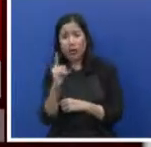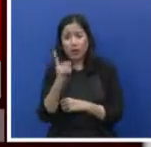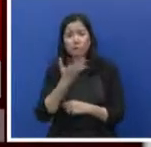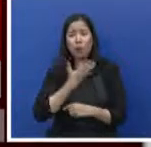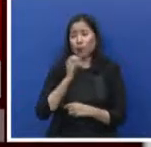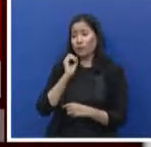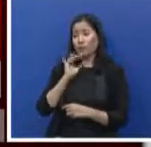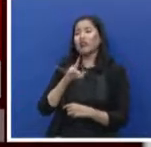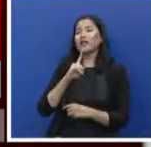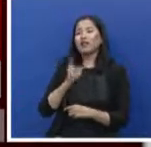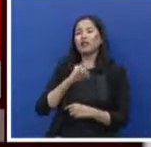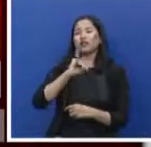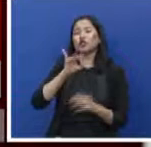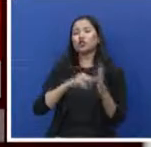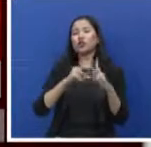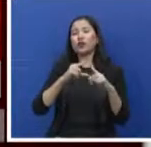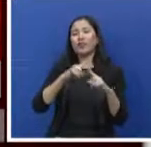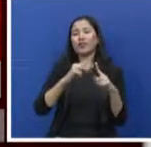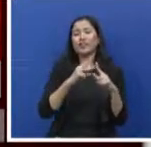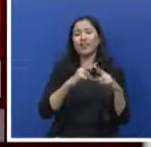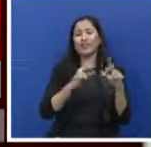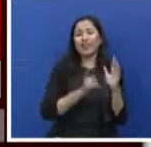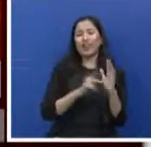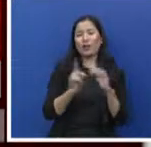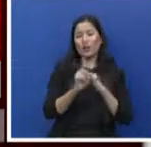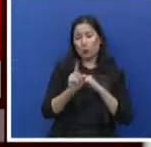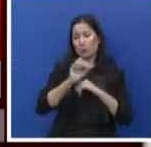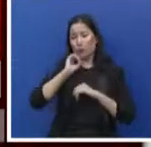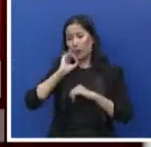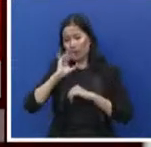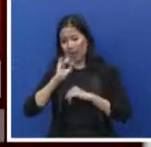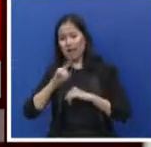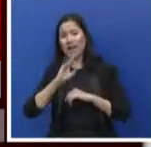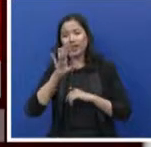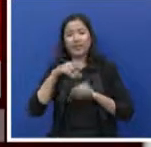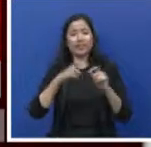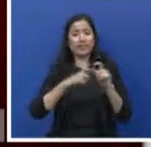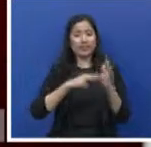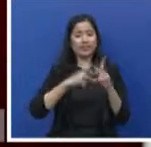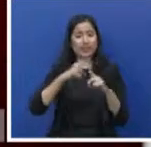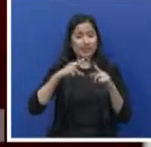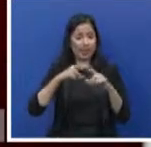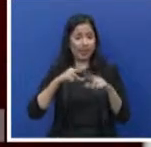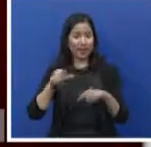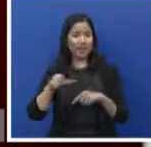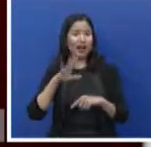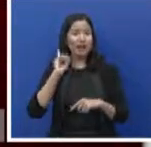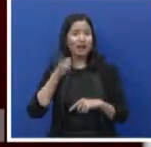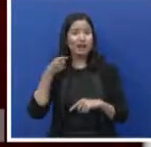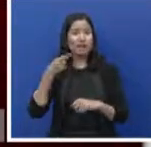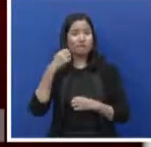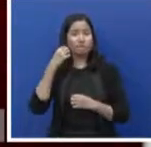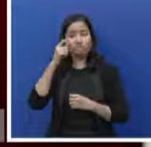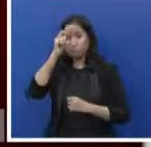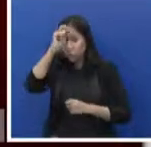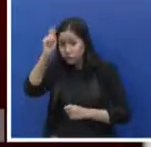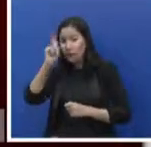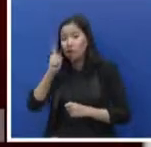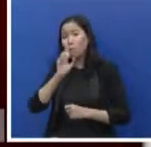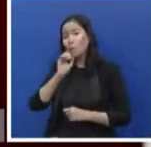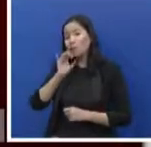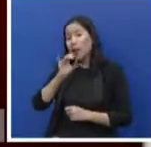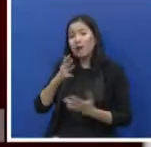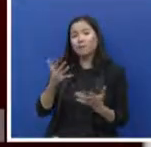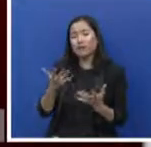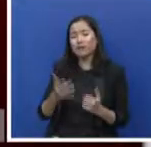untuk Bapak dari Bung Jonathan. Terlebih dahulu nanti setelahnya Mbak Sinto, silakan. Kita ke Bung Jonathan, ada mungkin apresiasi yang disampaikan kepada